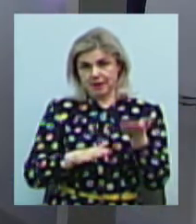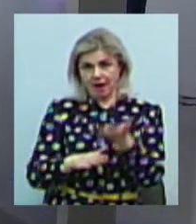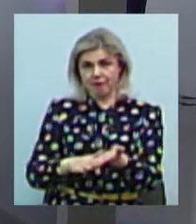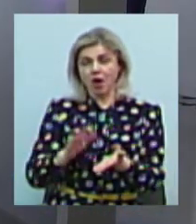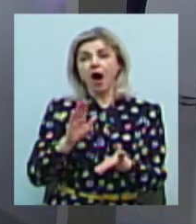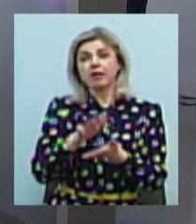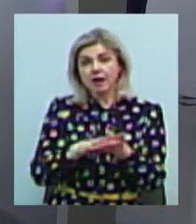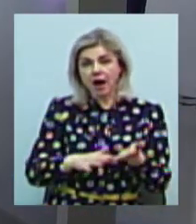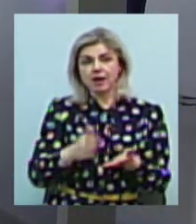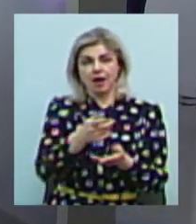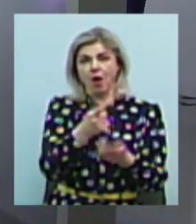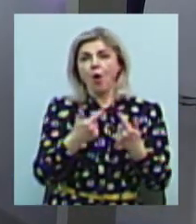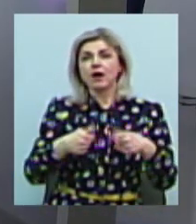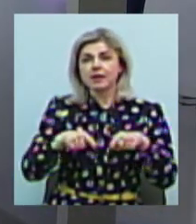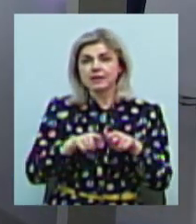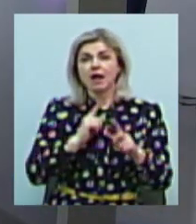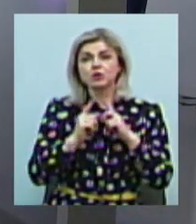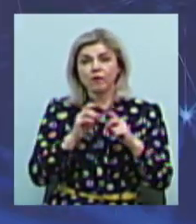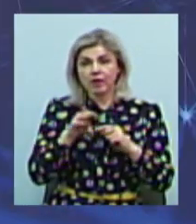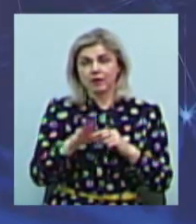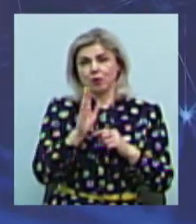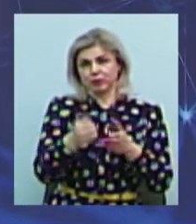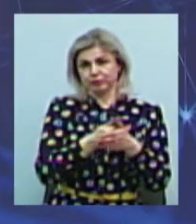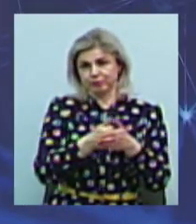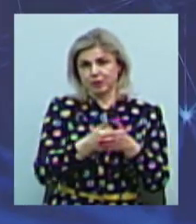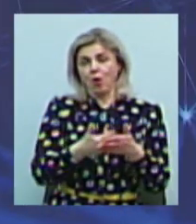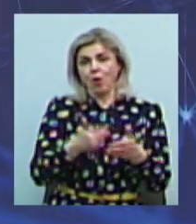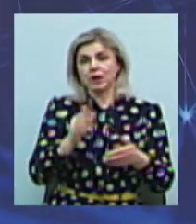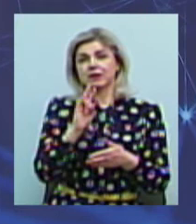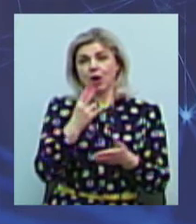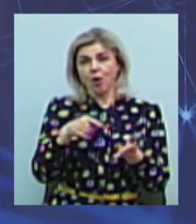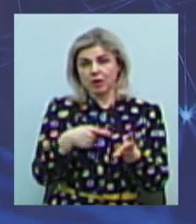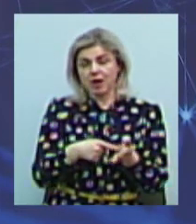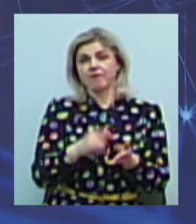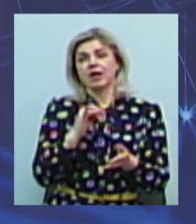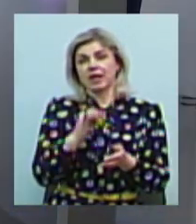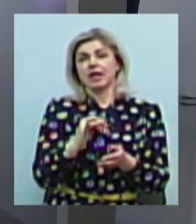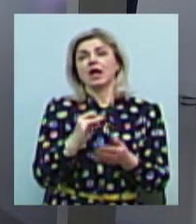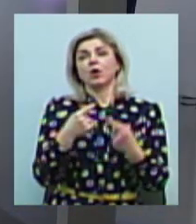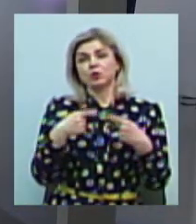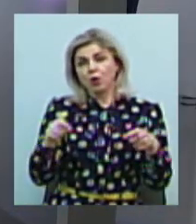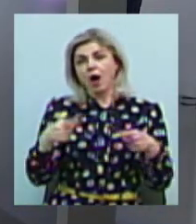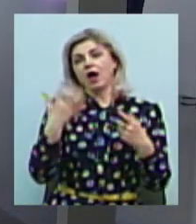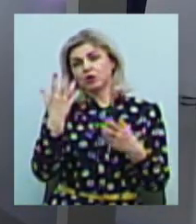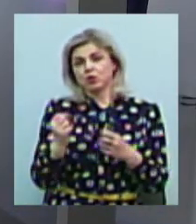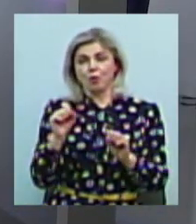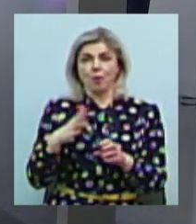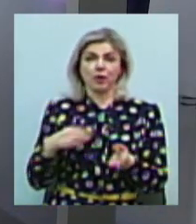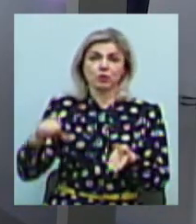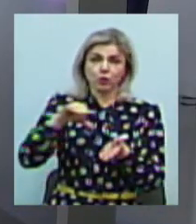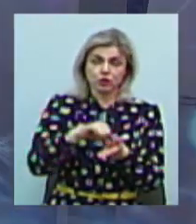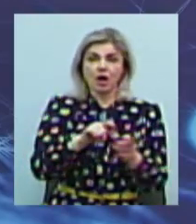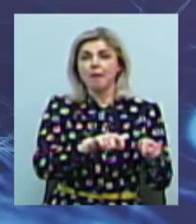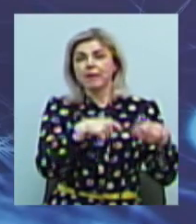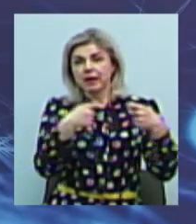відстоювати, організація від Миколаєва, єднання та взаємодія, може ще якась долучиться, передавати